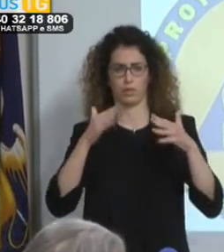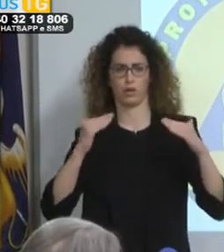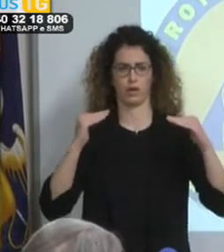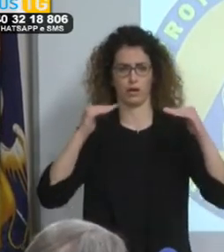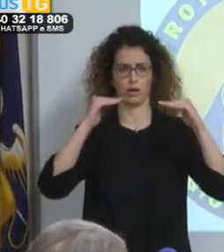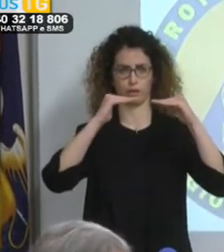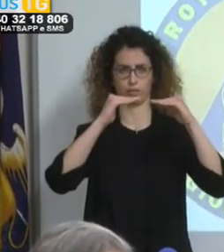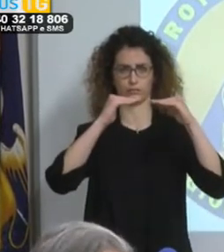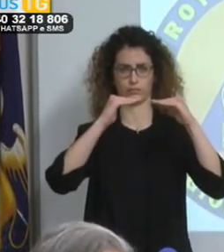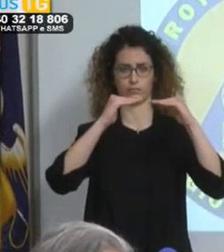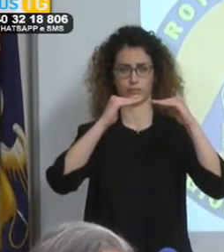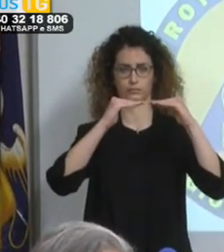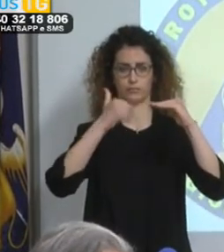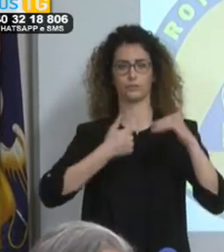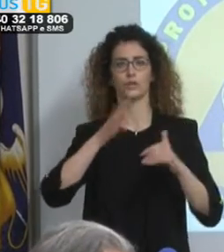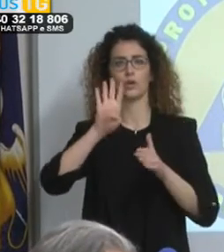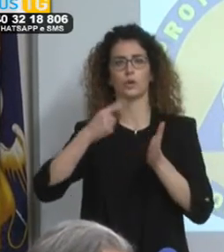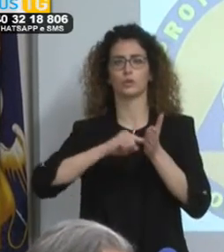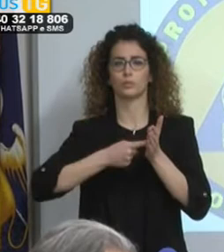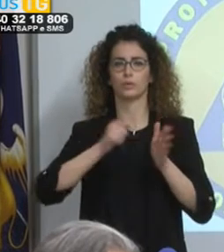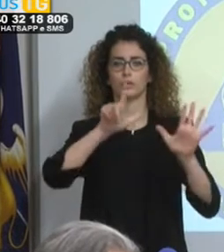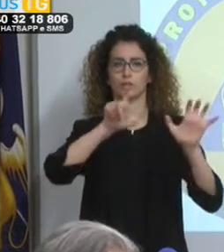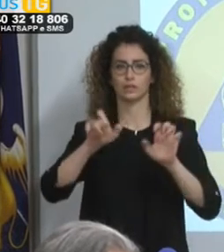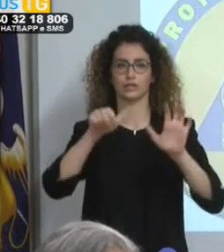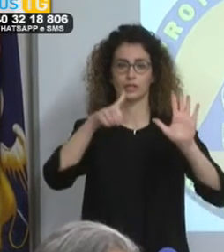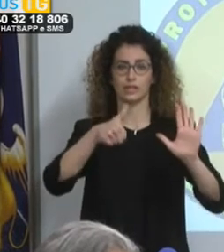fra l'altro queste cifre sono